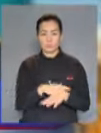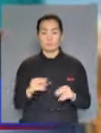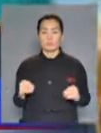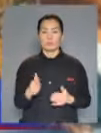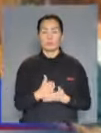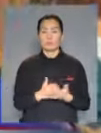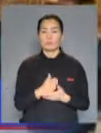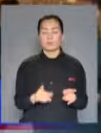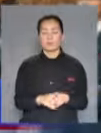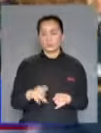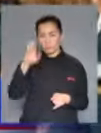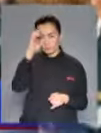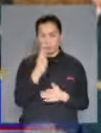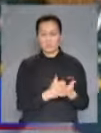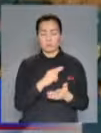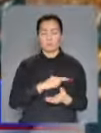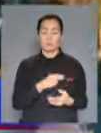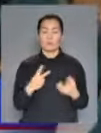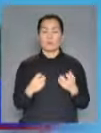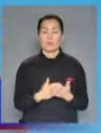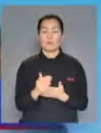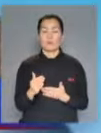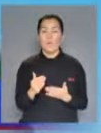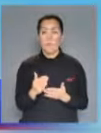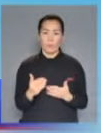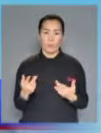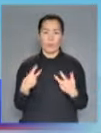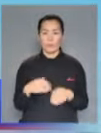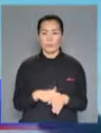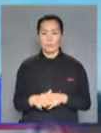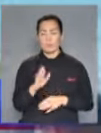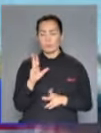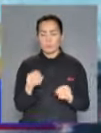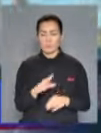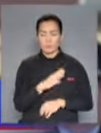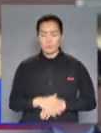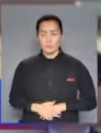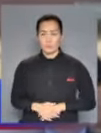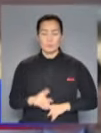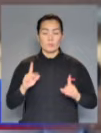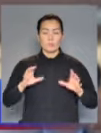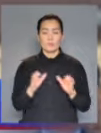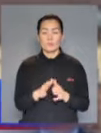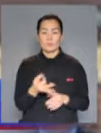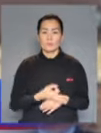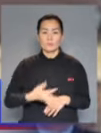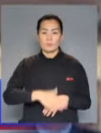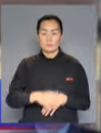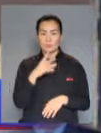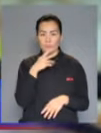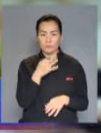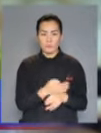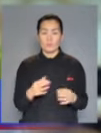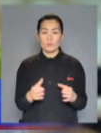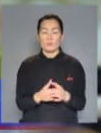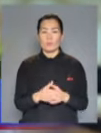адал қызмет етуге және мемлекеттік қызметші деген жоғары атақты абыроймен атқаруға ант берді. Салтанатты шараға облыстық төтенше